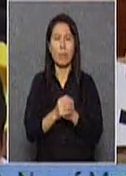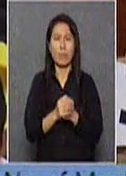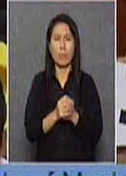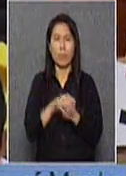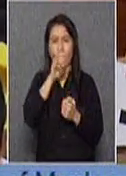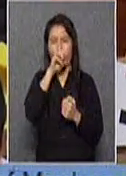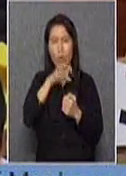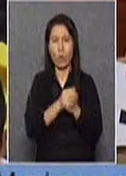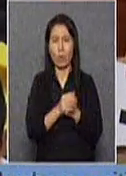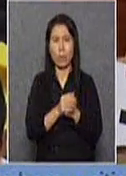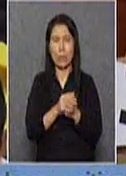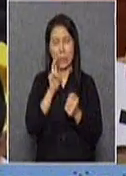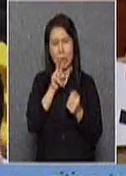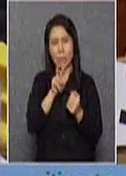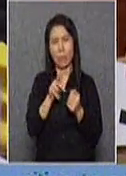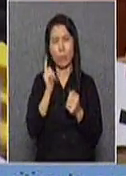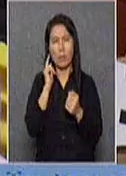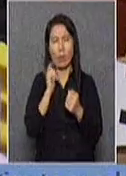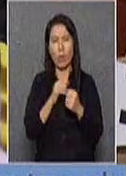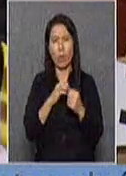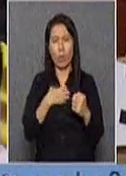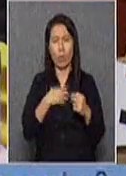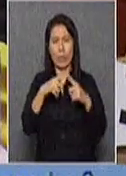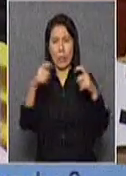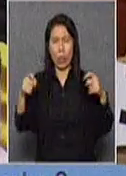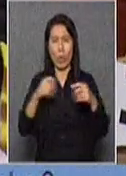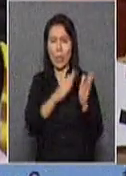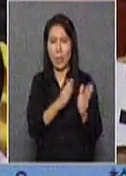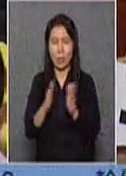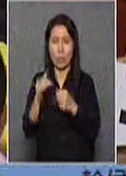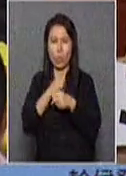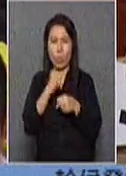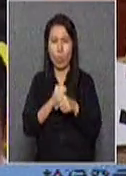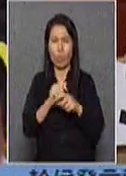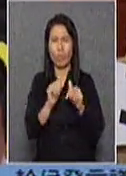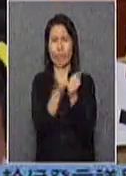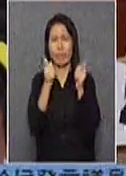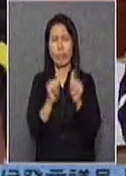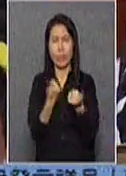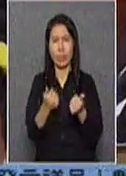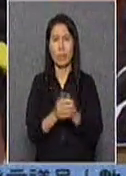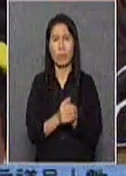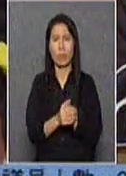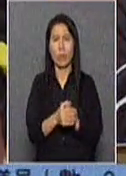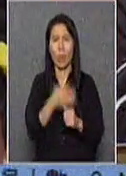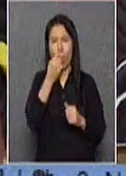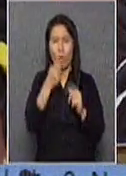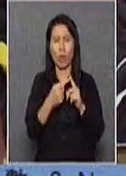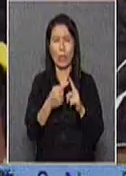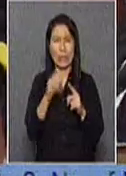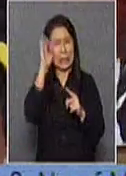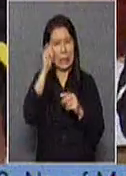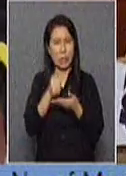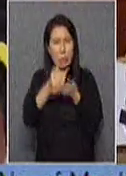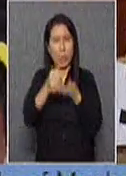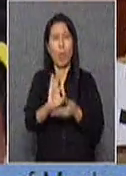呢，是充分顯示他對城規程序的不熟悉和對市民的意見不尊重。